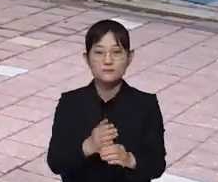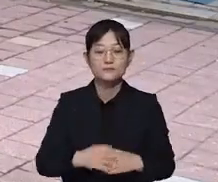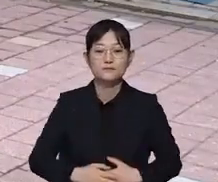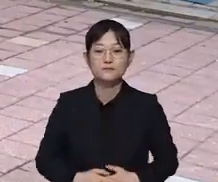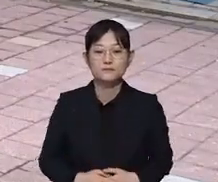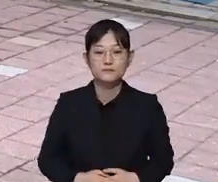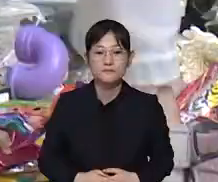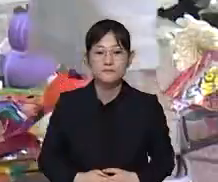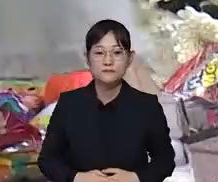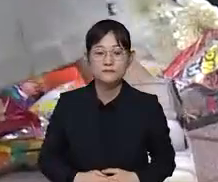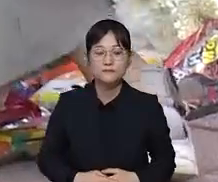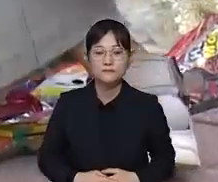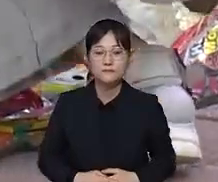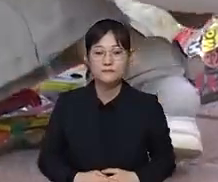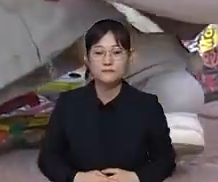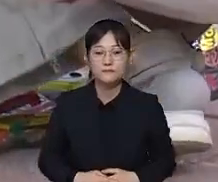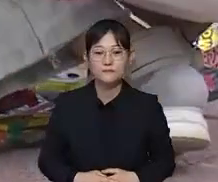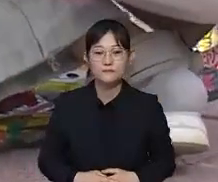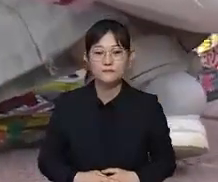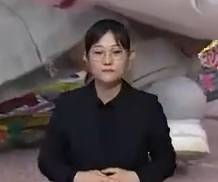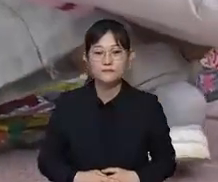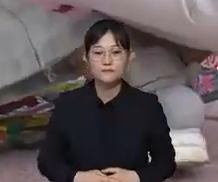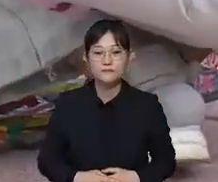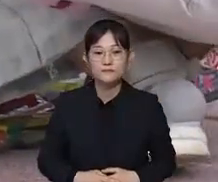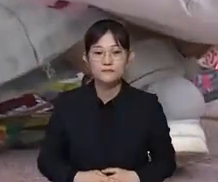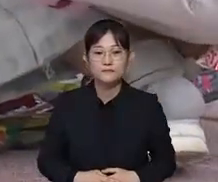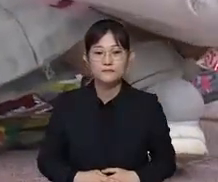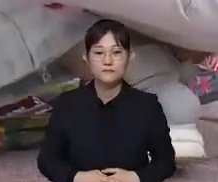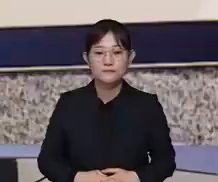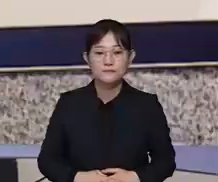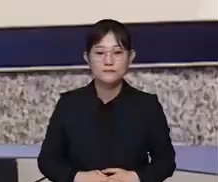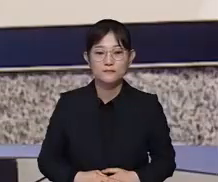조사하고 있습니다. KBC 임경섭입니다.